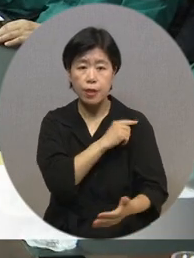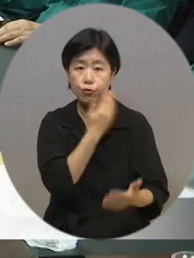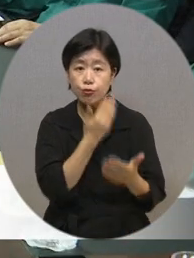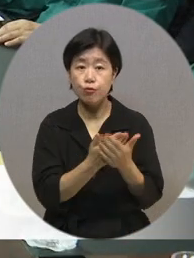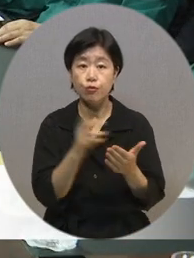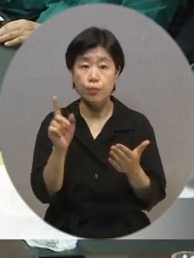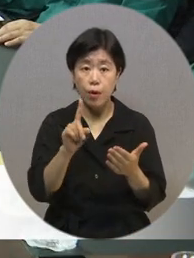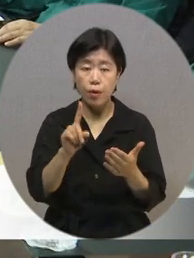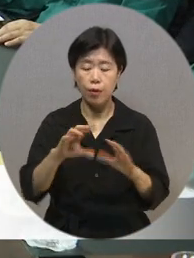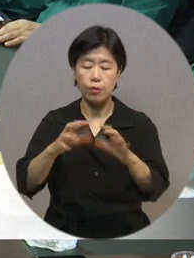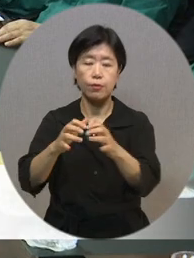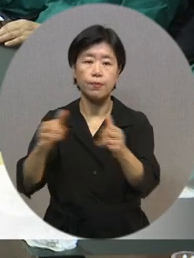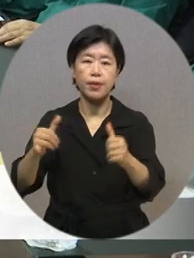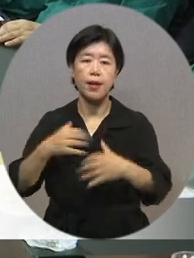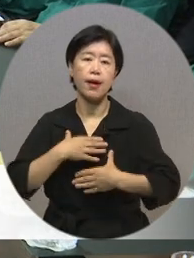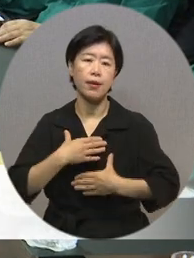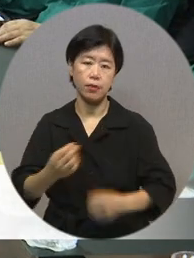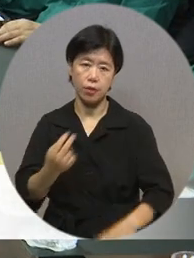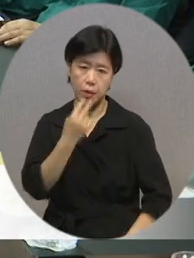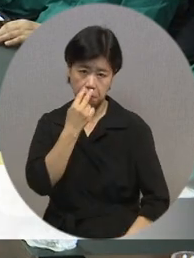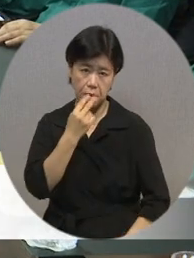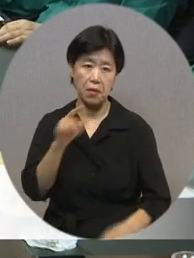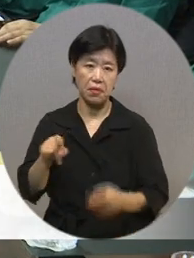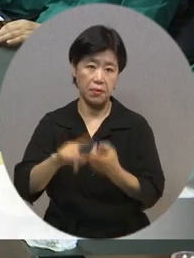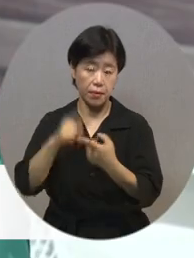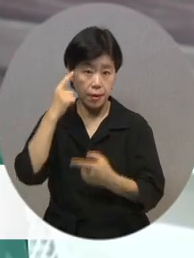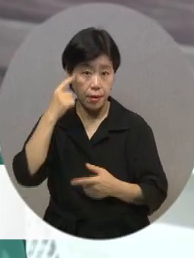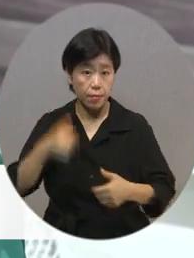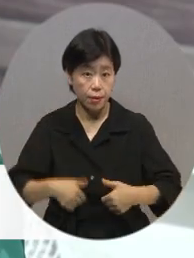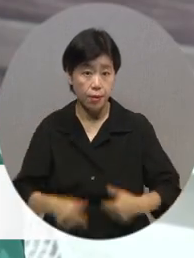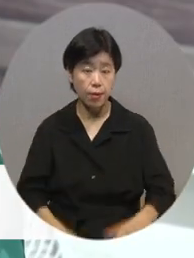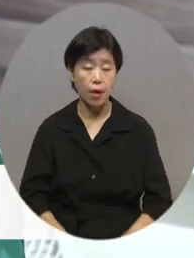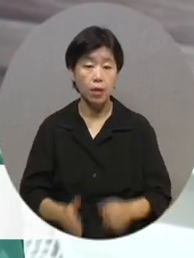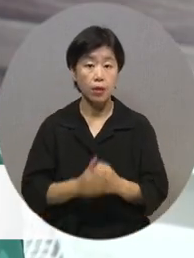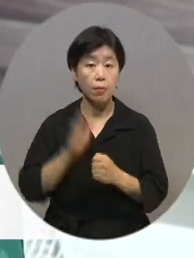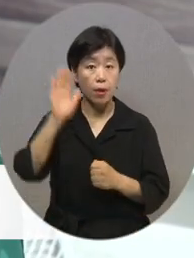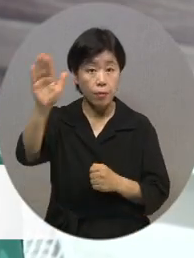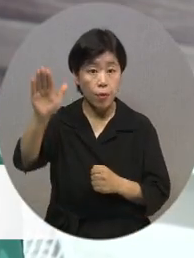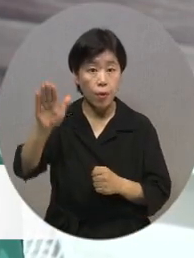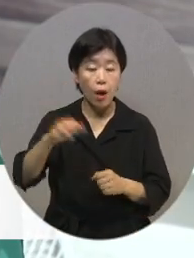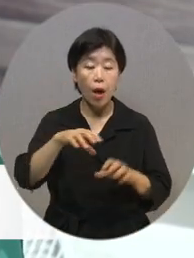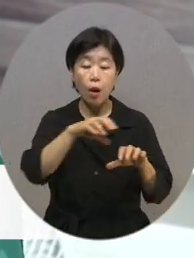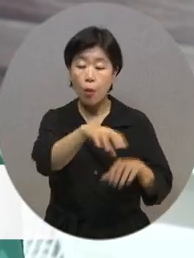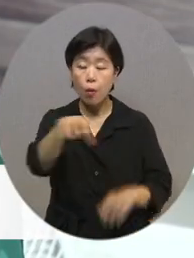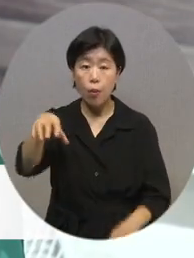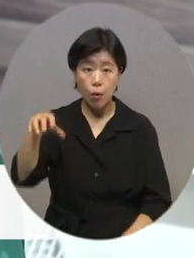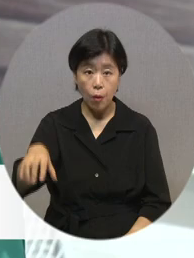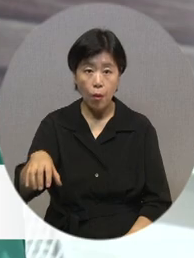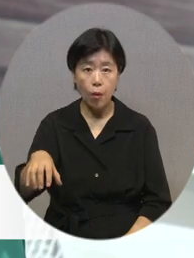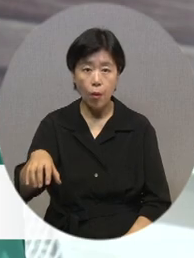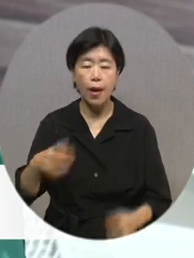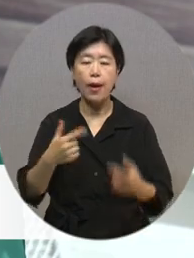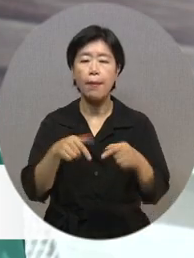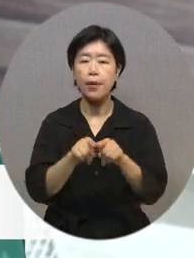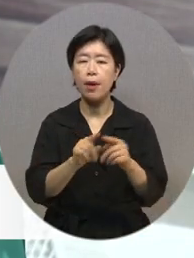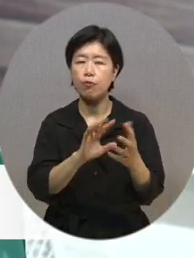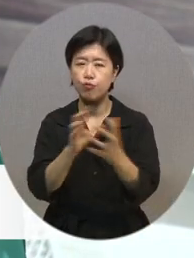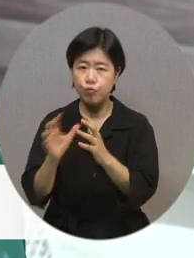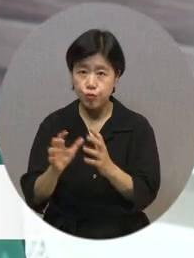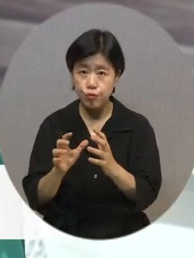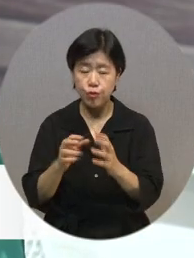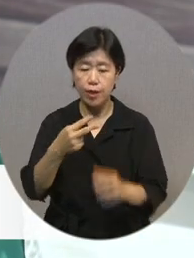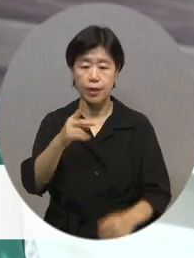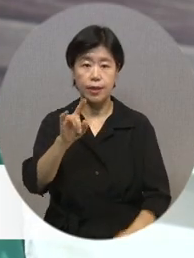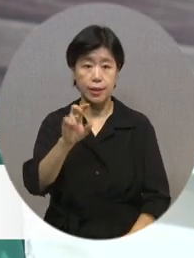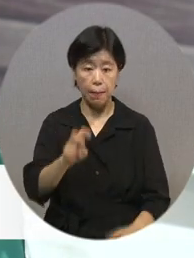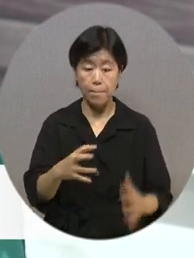국민의 안전과 생명이라며 앞으로도 지역과 적극적으로 소통하면서 기후 대응댐 사업을 속도감 있게